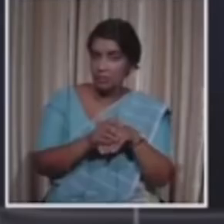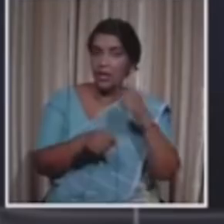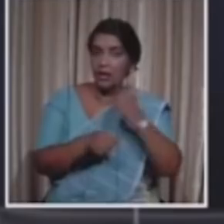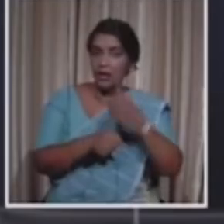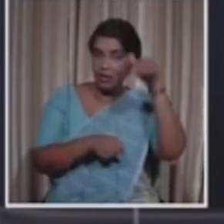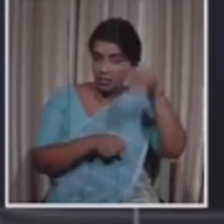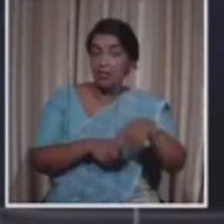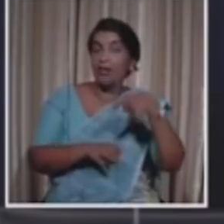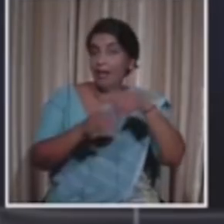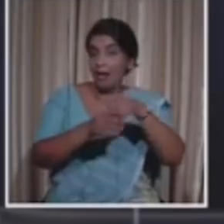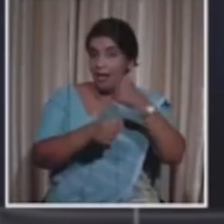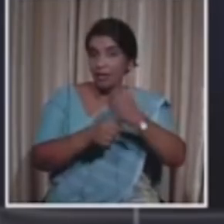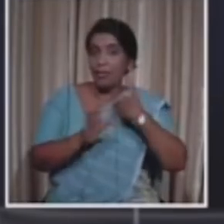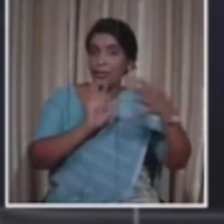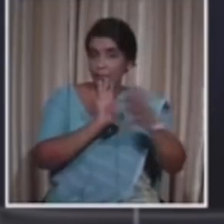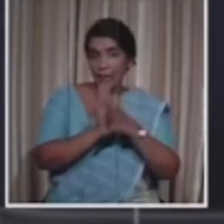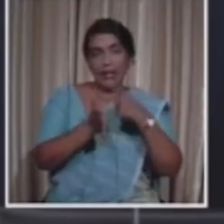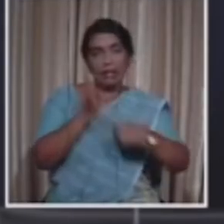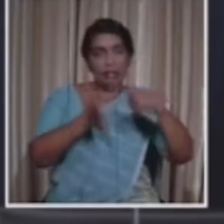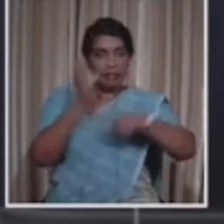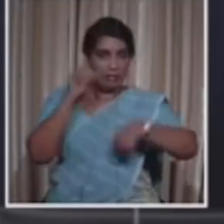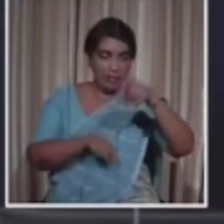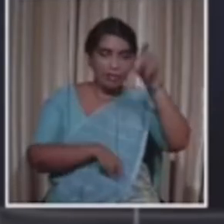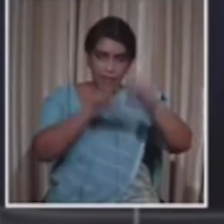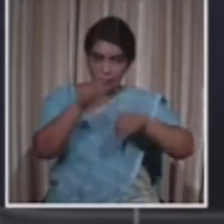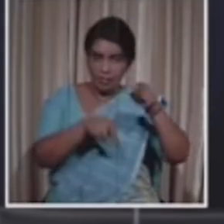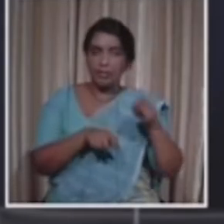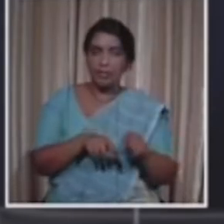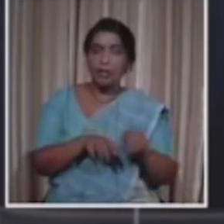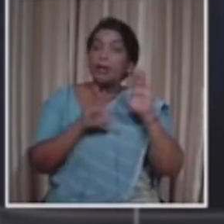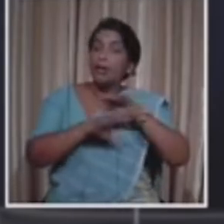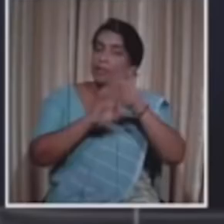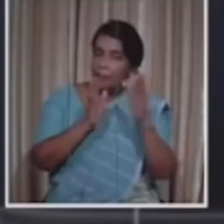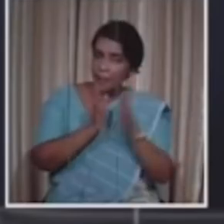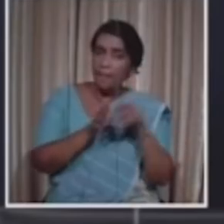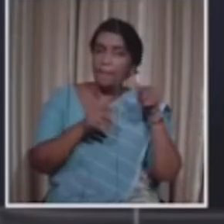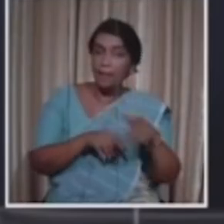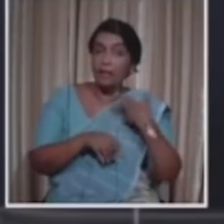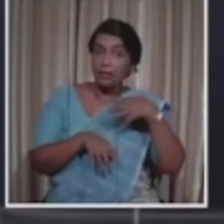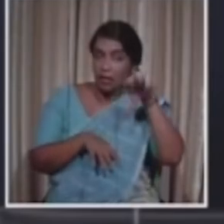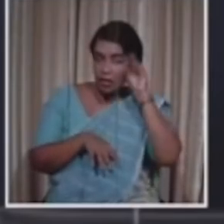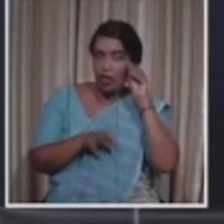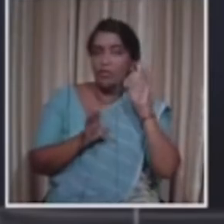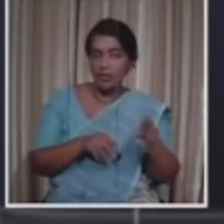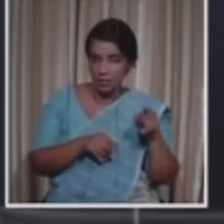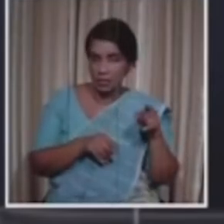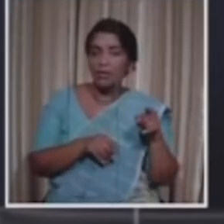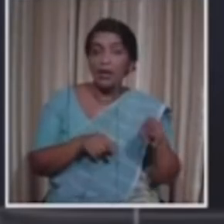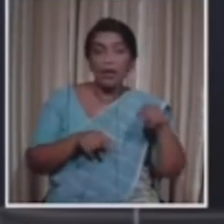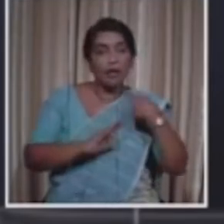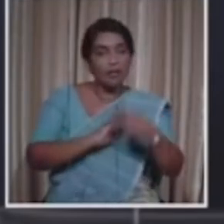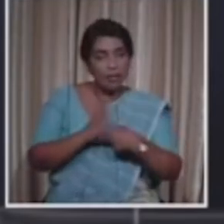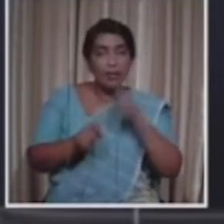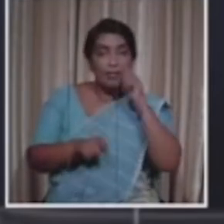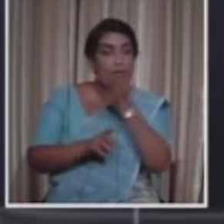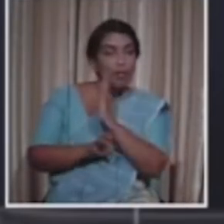ආණ්ඩුපක්ෂෙන්නේ මේ රටේ අපිත් එකට දේශපාලනය කරපු පිරිස් ඒ සියලු දෙනාම මේ තත්ත්වය අවබෝධ කරගන්නවා. අද රටේ ඉඳන් තියෙන